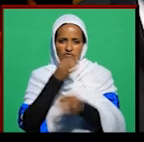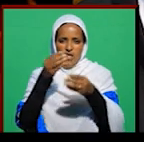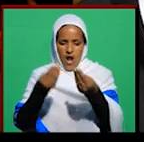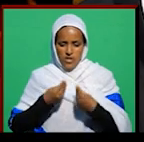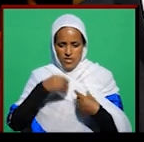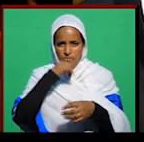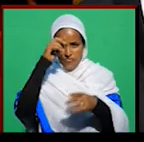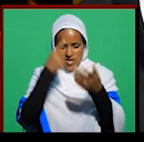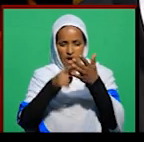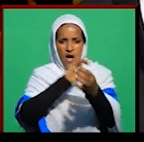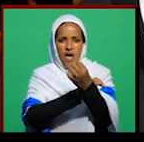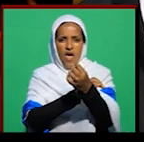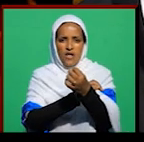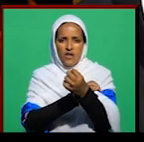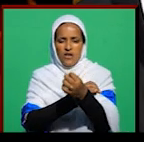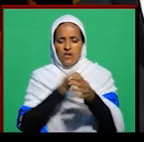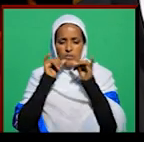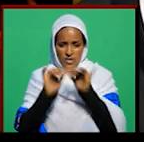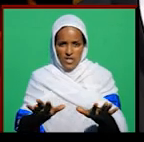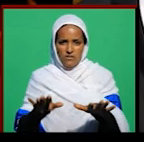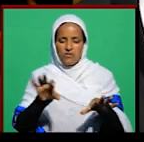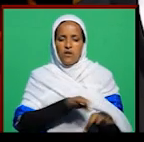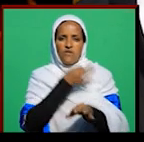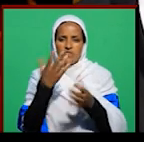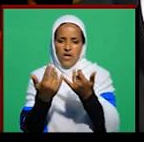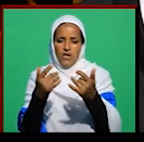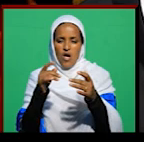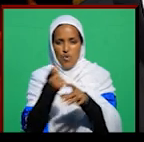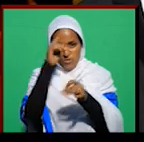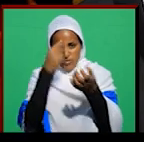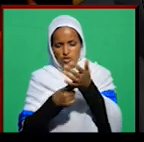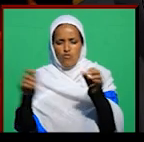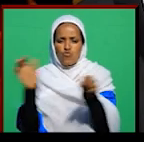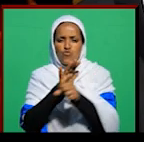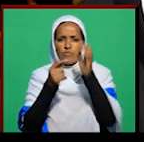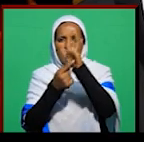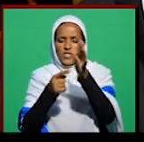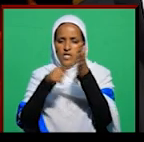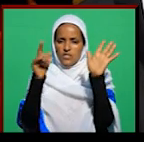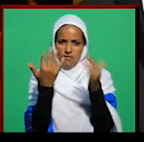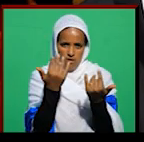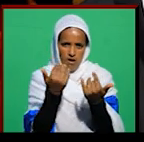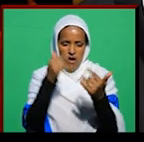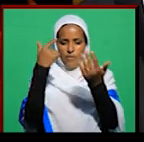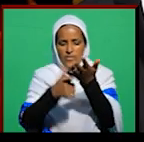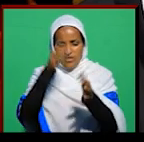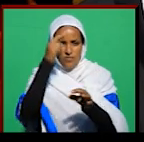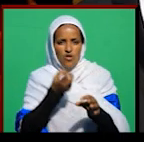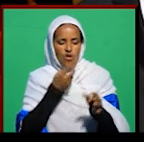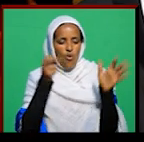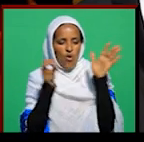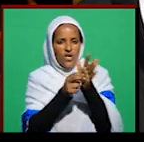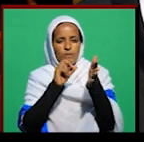ስላላሰጠ ረዴት ኃይለ ረዴት እንጂ ኃይለ ነፍስን ስላላስገኘ ገና ስለሆነ ያኛውን ሙሉ ምልክት አልገለጸለትም።